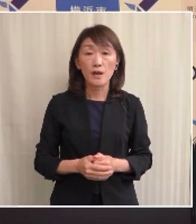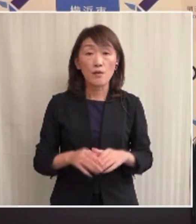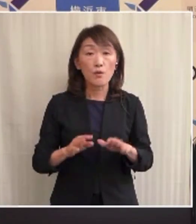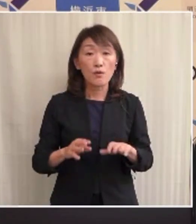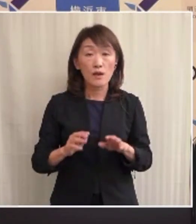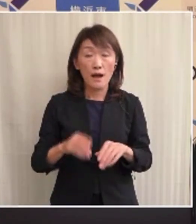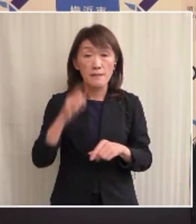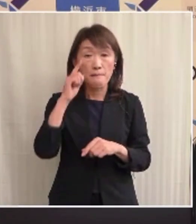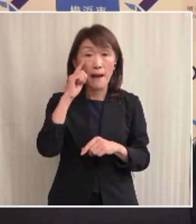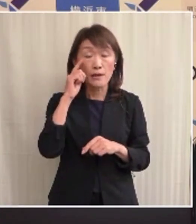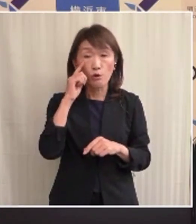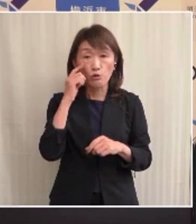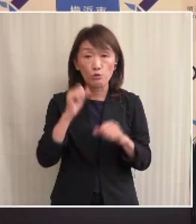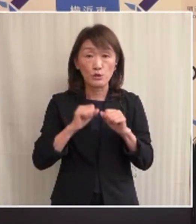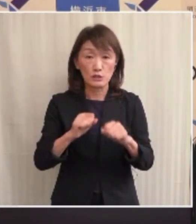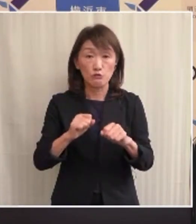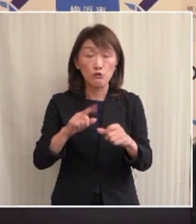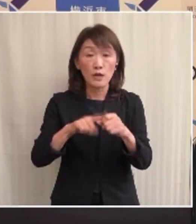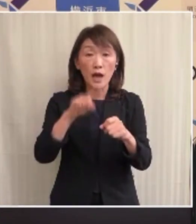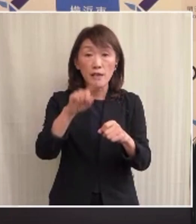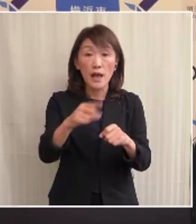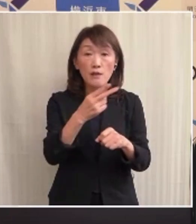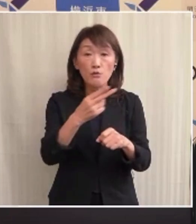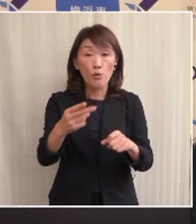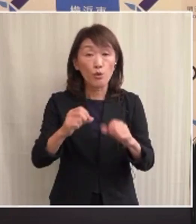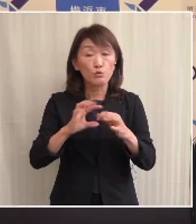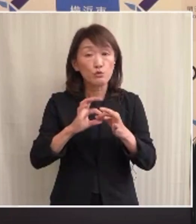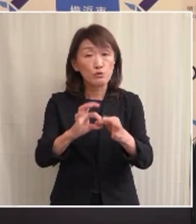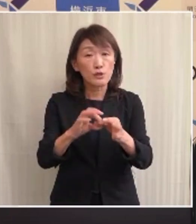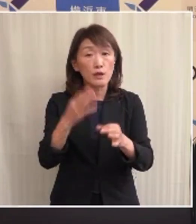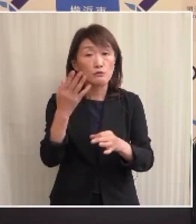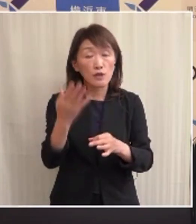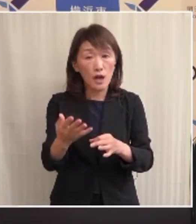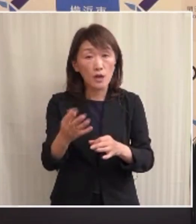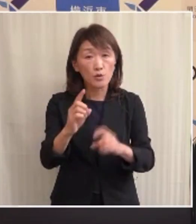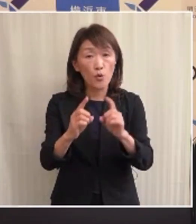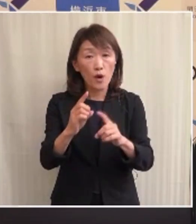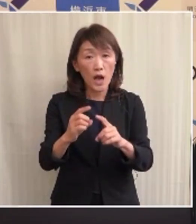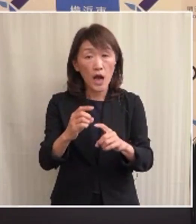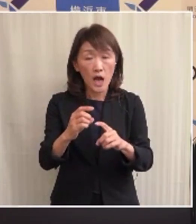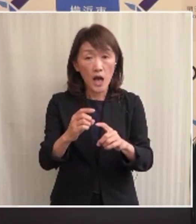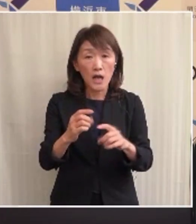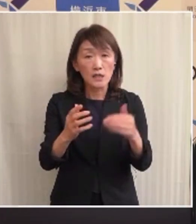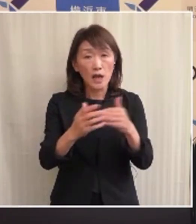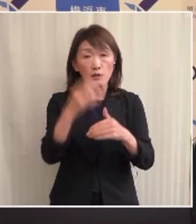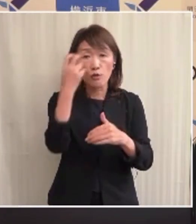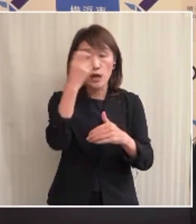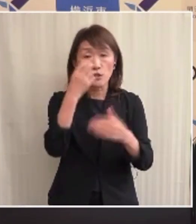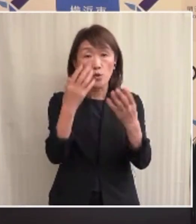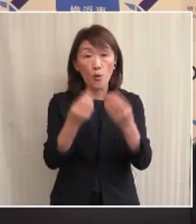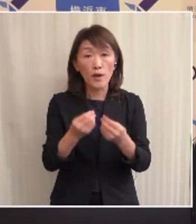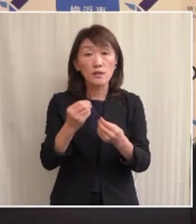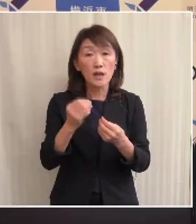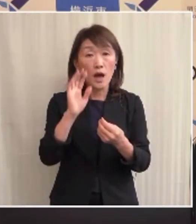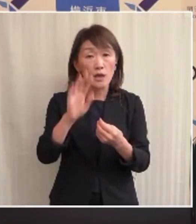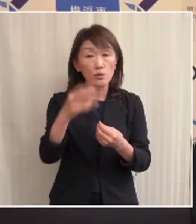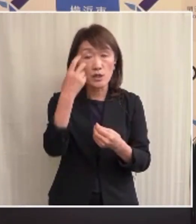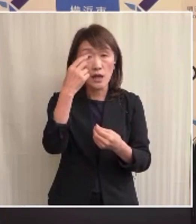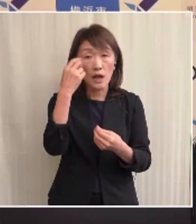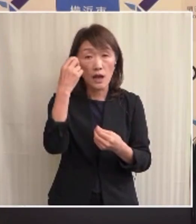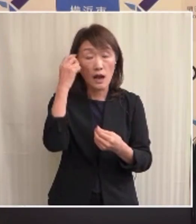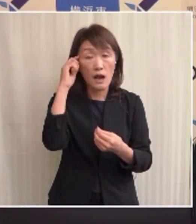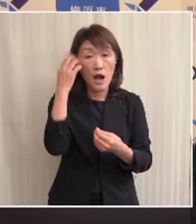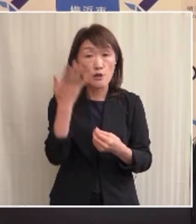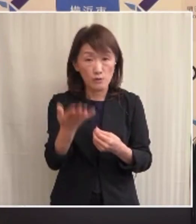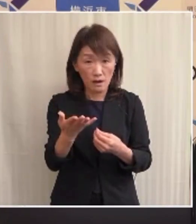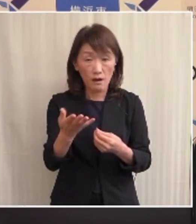というお話でしたけど、来年度以降も続けるかどうかっていうのはある程度検証が終わった段階で考えるということなんでしょうか。 ご質問ありがとうございます。